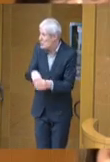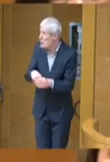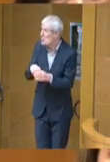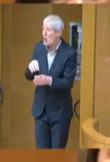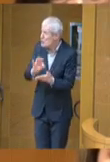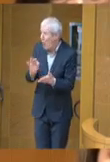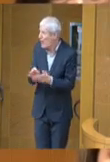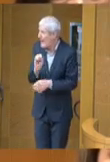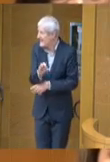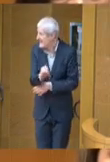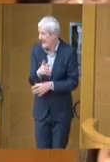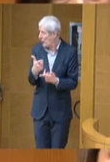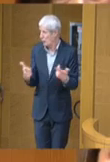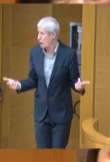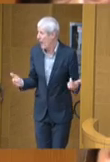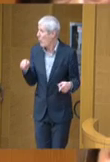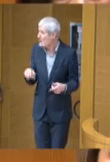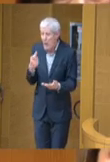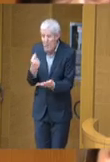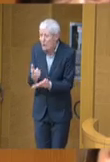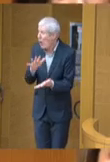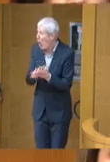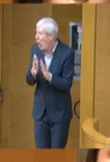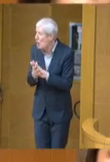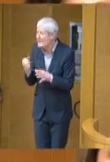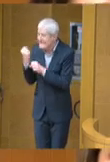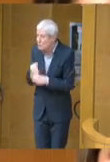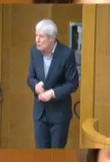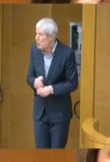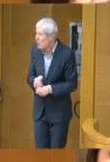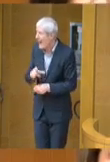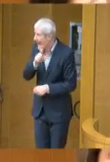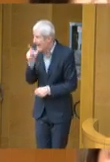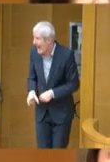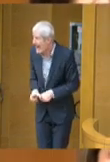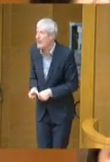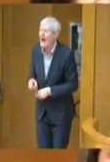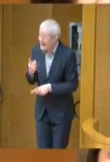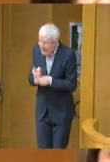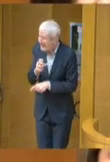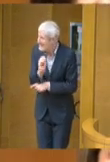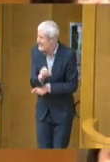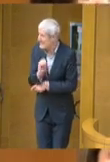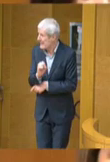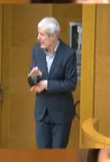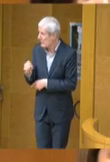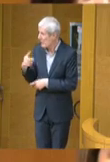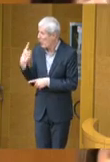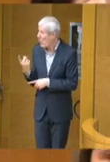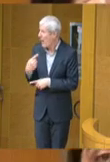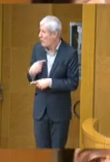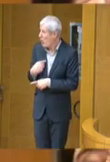insegnata. Questo è importante, perché è la Costituzione italiana da cui si parte, il resto viene dopo. In fondo i romani sono stati i